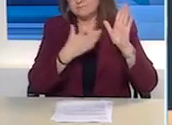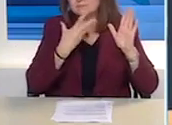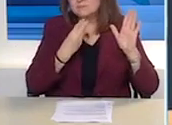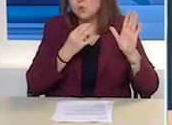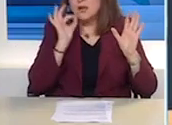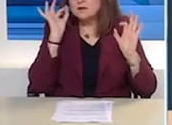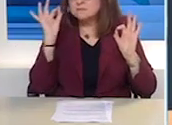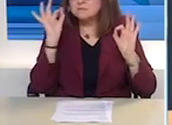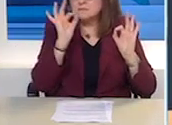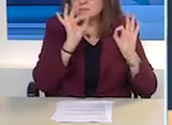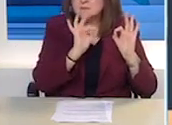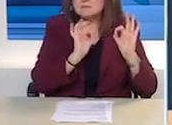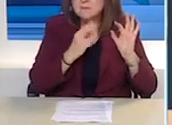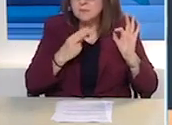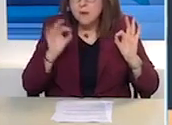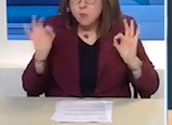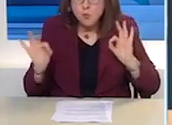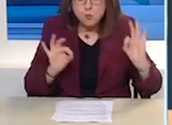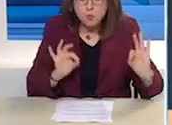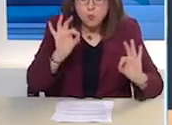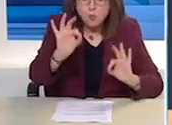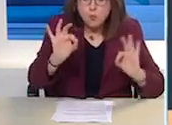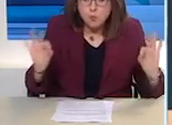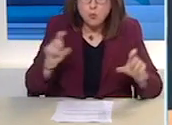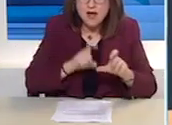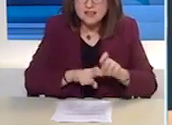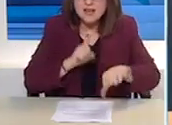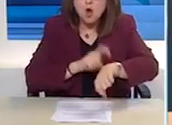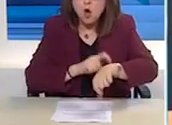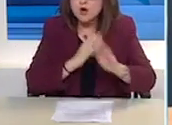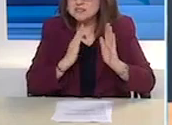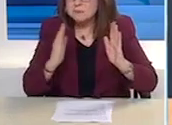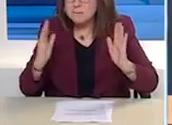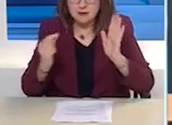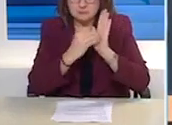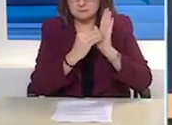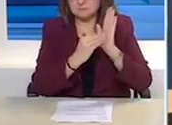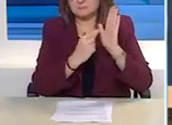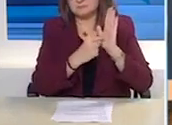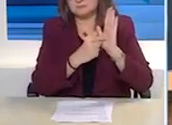συγκεκριμένο χωροταξικά και χρονικά. Σας ευχαριστώ πολύ.